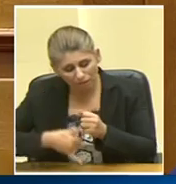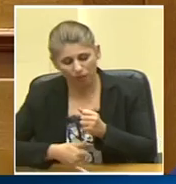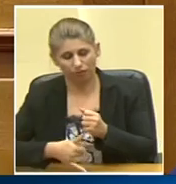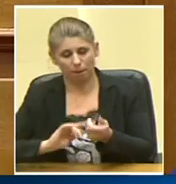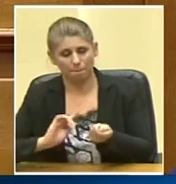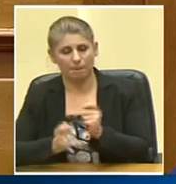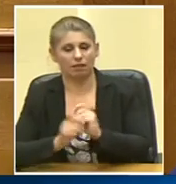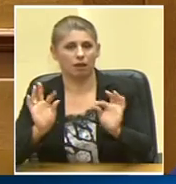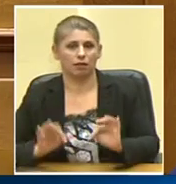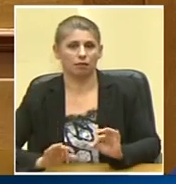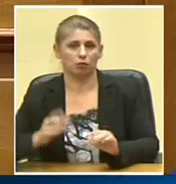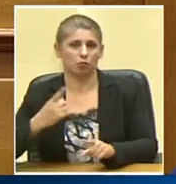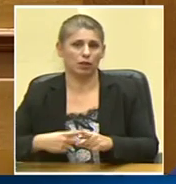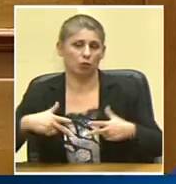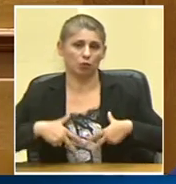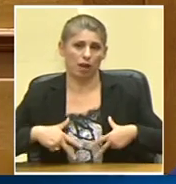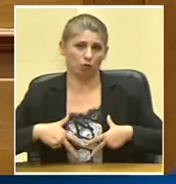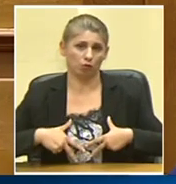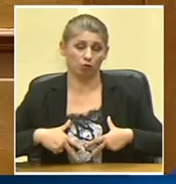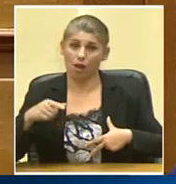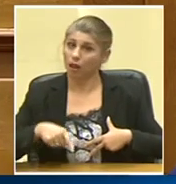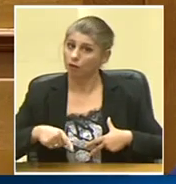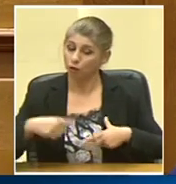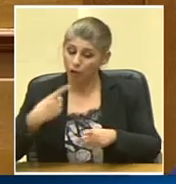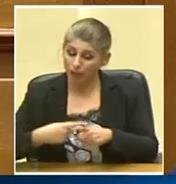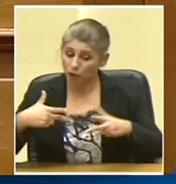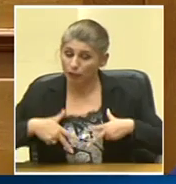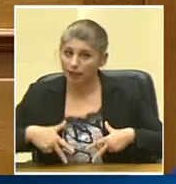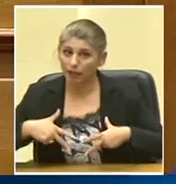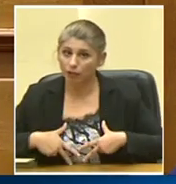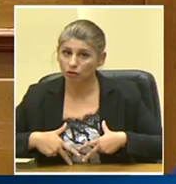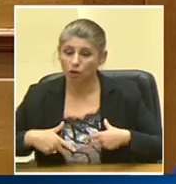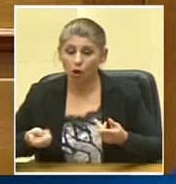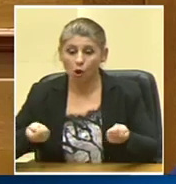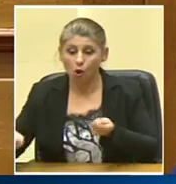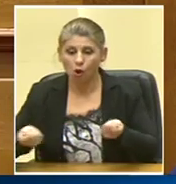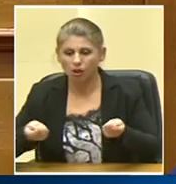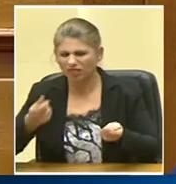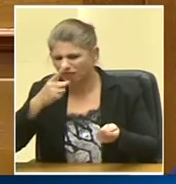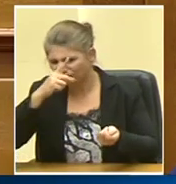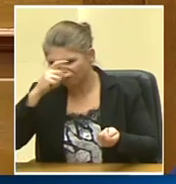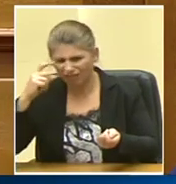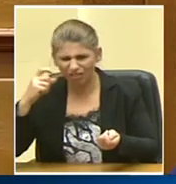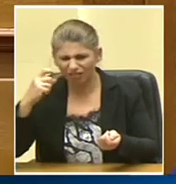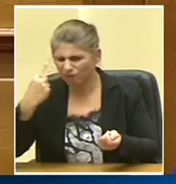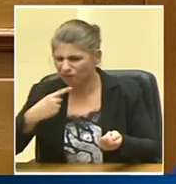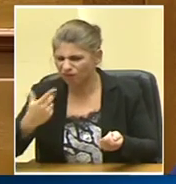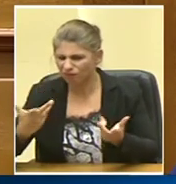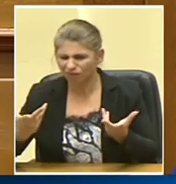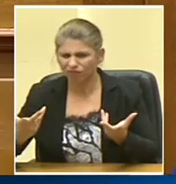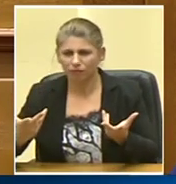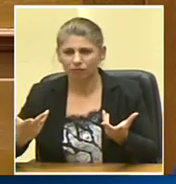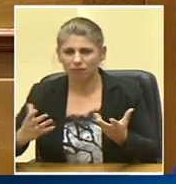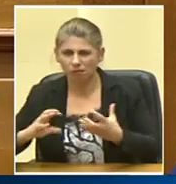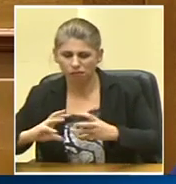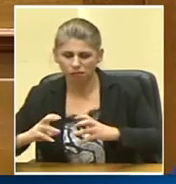ελληνικού κράτους. Ενός κράτους του οποίου η οργανωτική δυσμορφία δεν ήταν